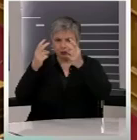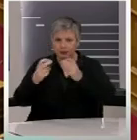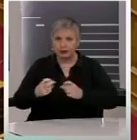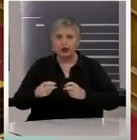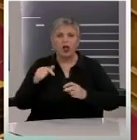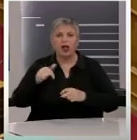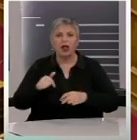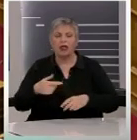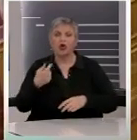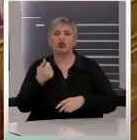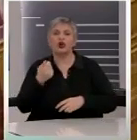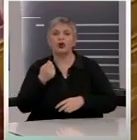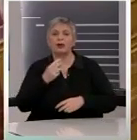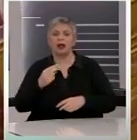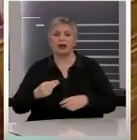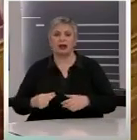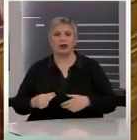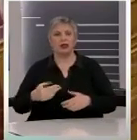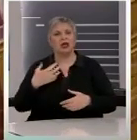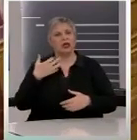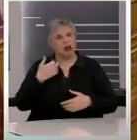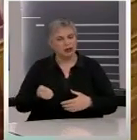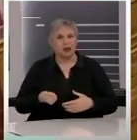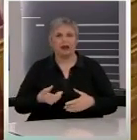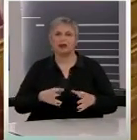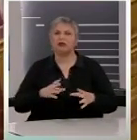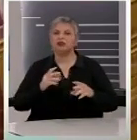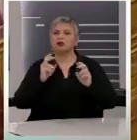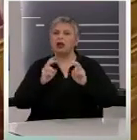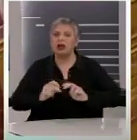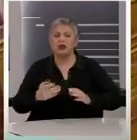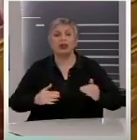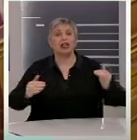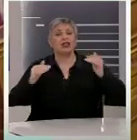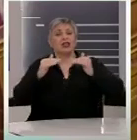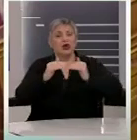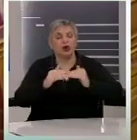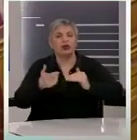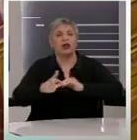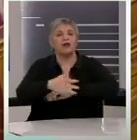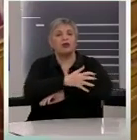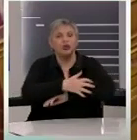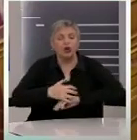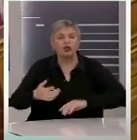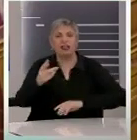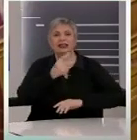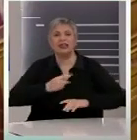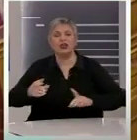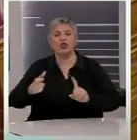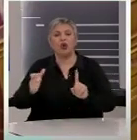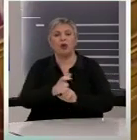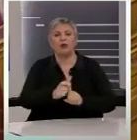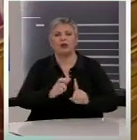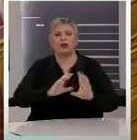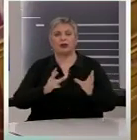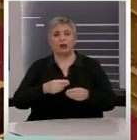οικονομίες. Να υπάρχει δηλαδή και έλεγχος για την ισότητα, για τη φτώχεια, για το κοινωνικό αποκλεισμό και το έβαλε ο κύριος Τσίπρας